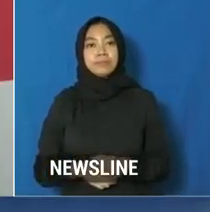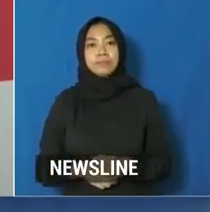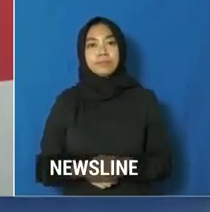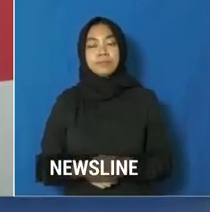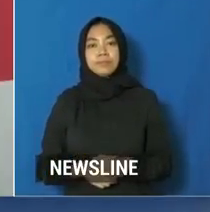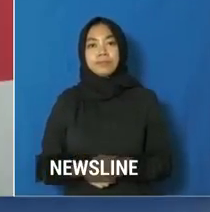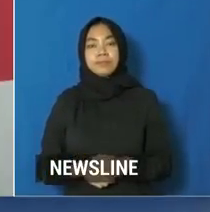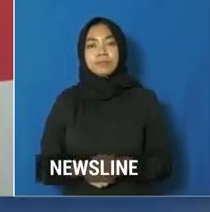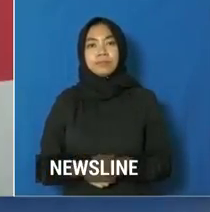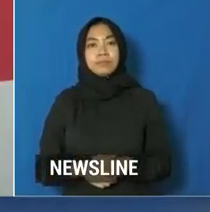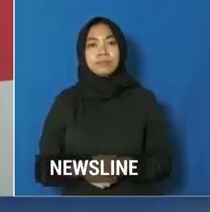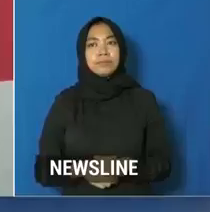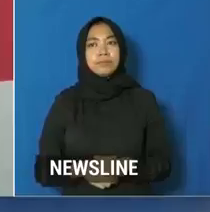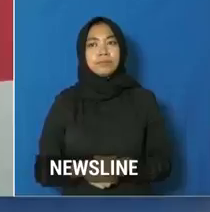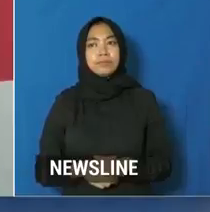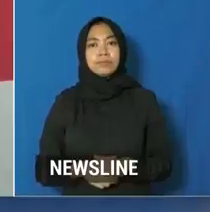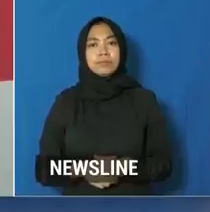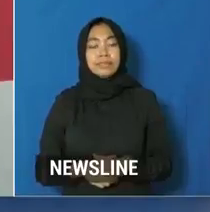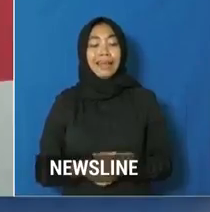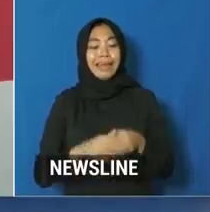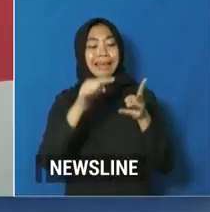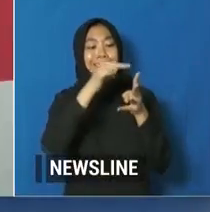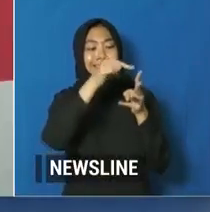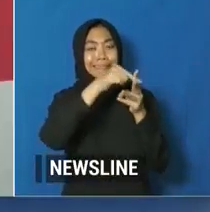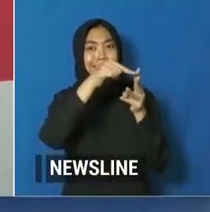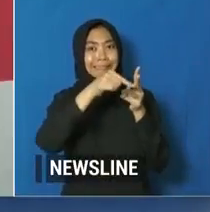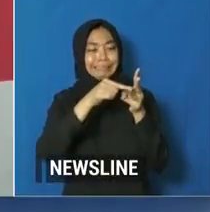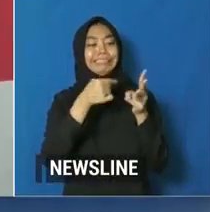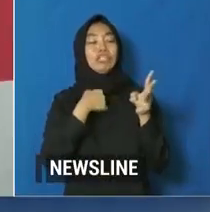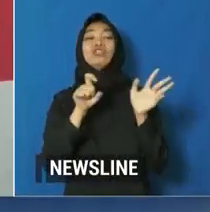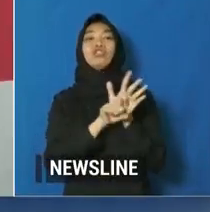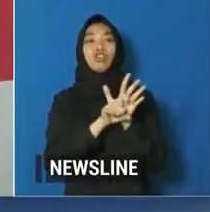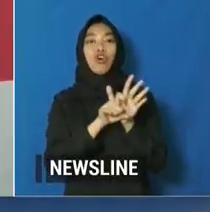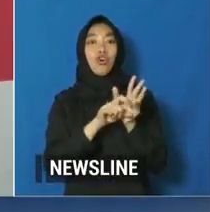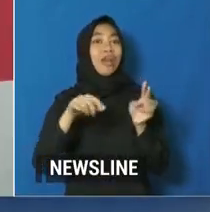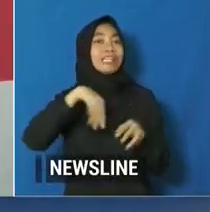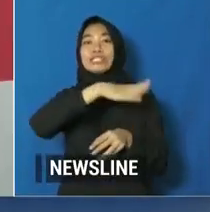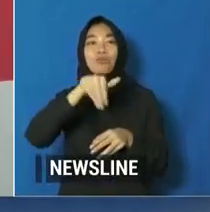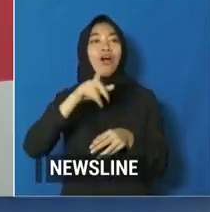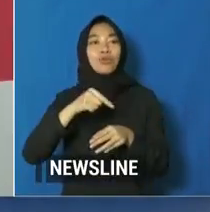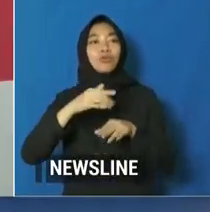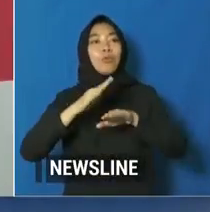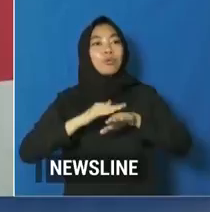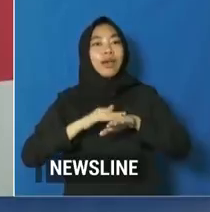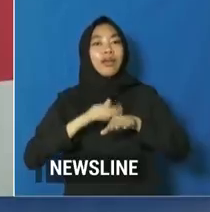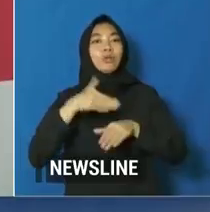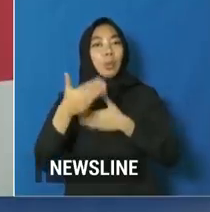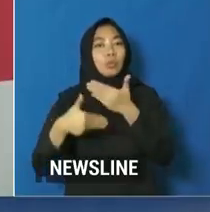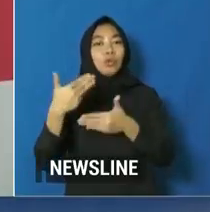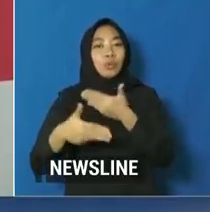COVID-19 ini. Ini adalah gerakan-gerakan yang saat ini semestinya harus mulai kita budayakan. Bukan hanya